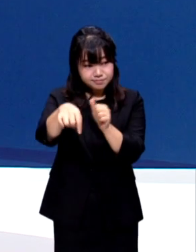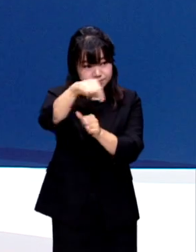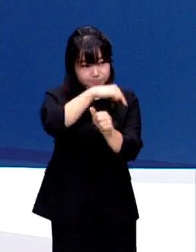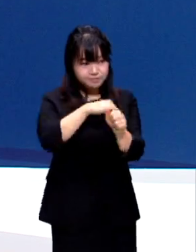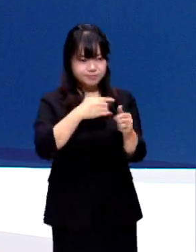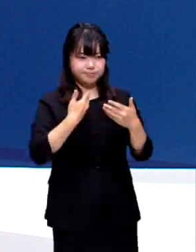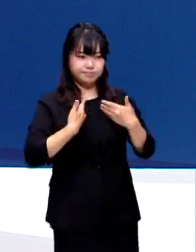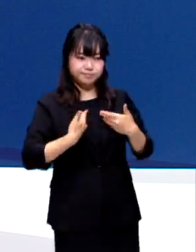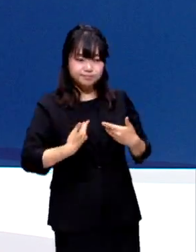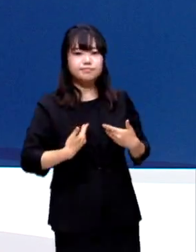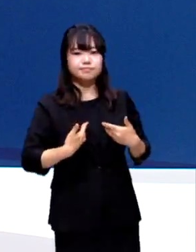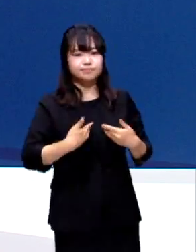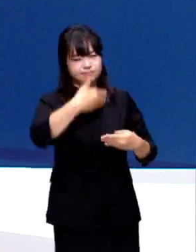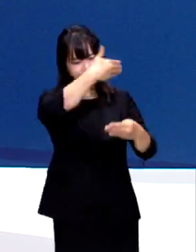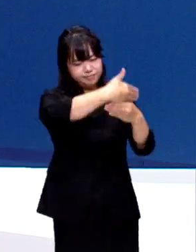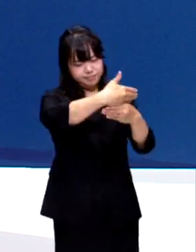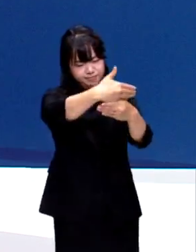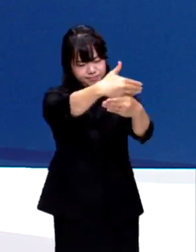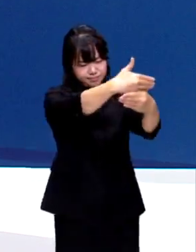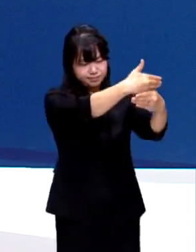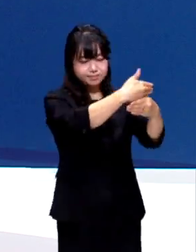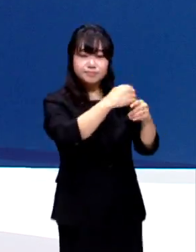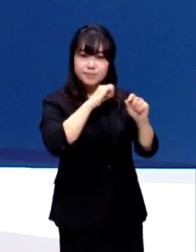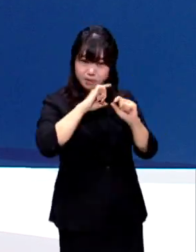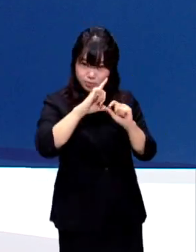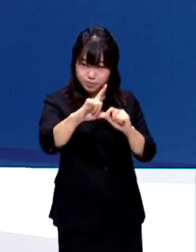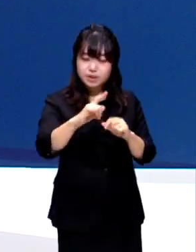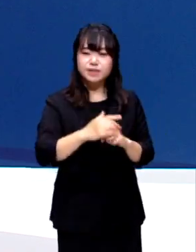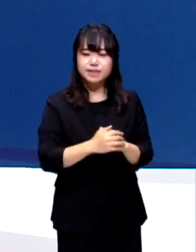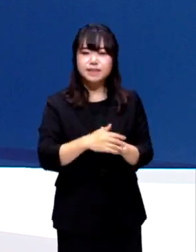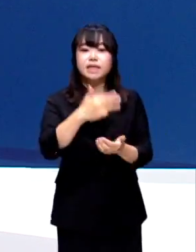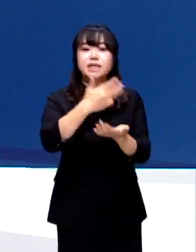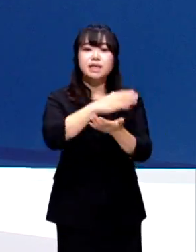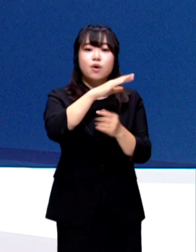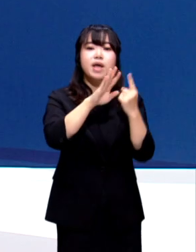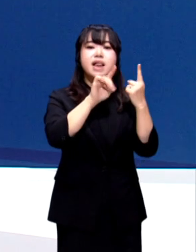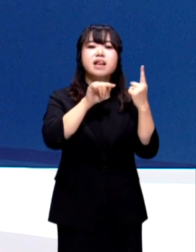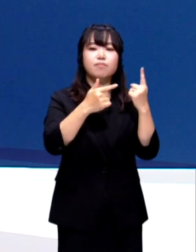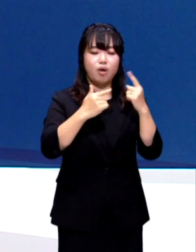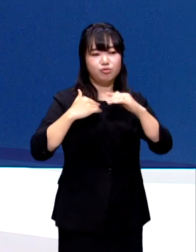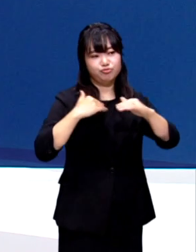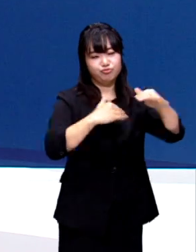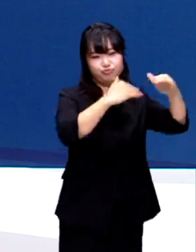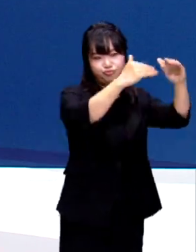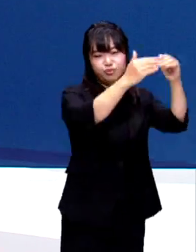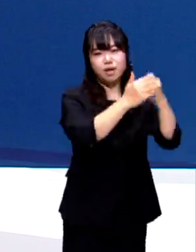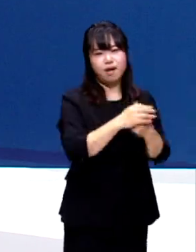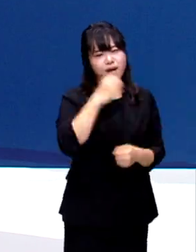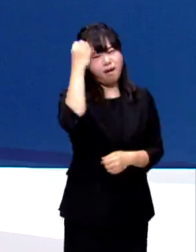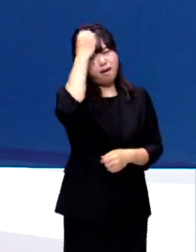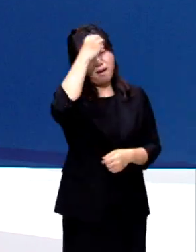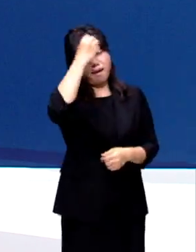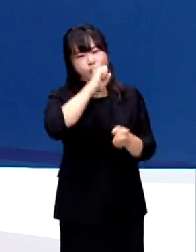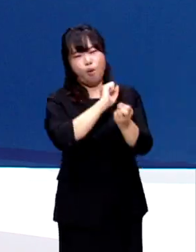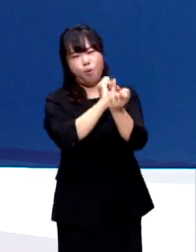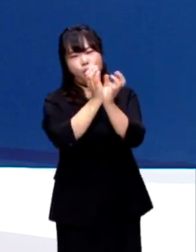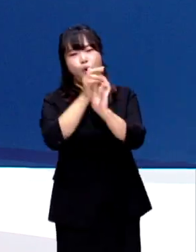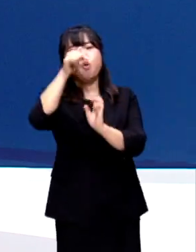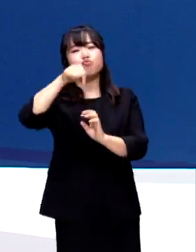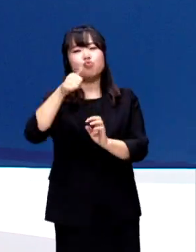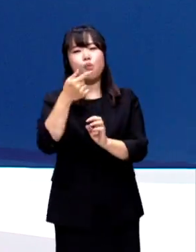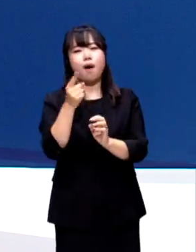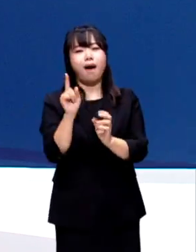분위기 속에 여전히 문을 닫아놓은 곳이 많습니다. 이태원역 1번 출구에는 셀 수조차 없는 수많은 국화가